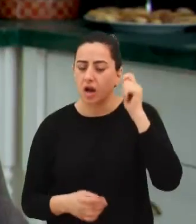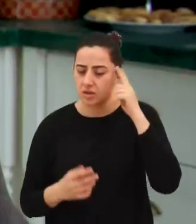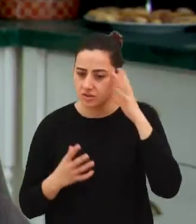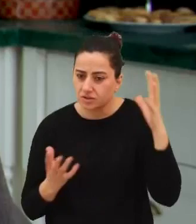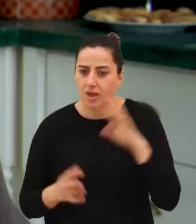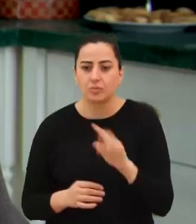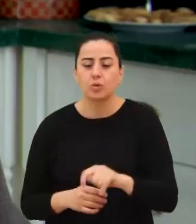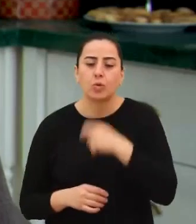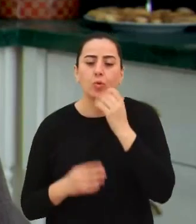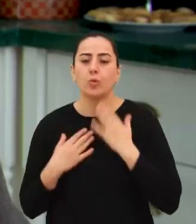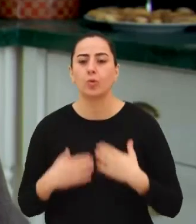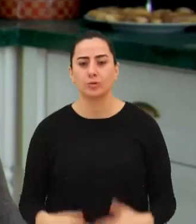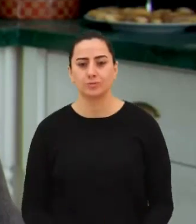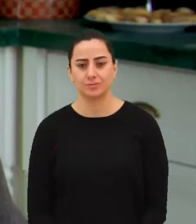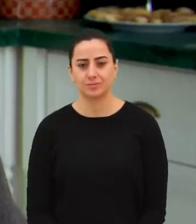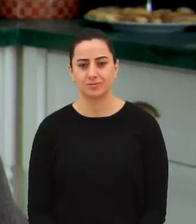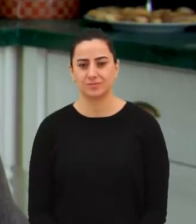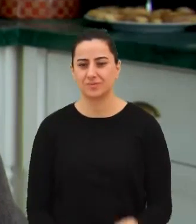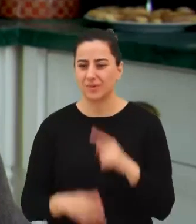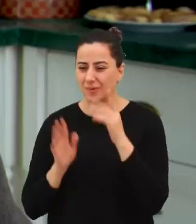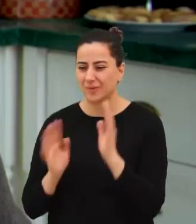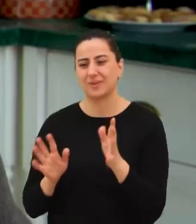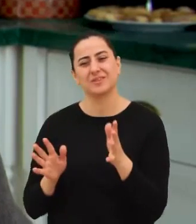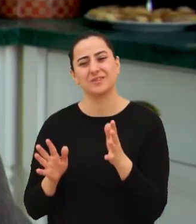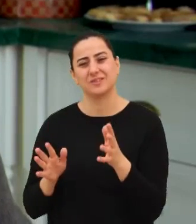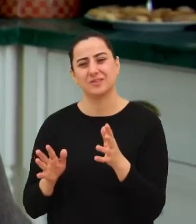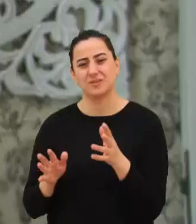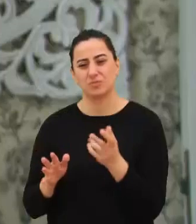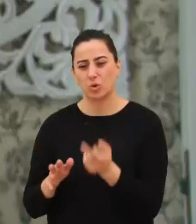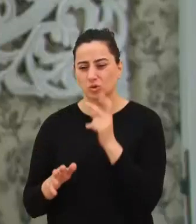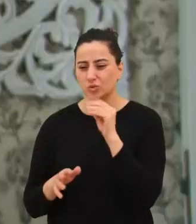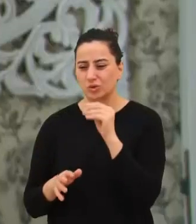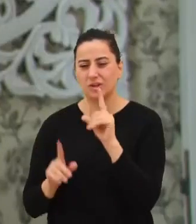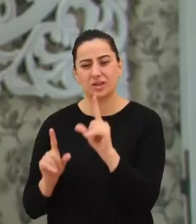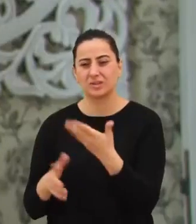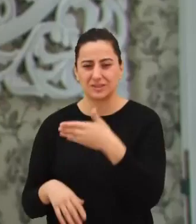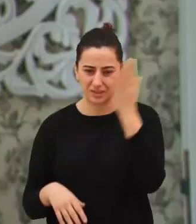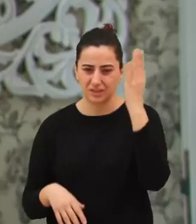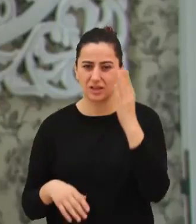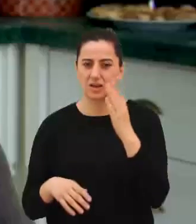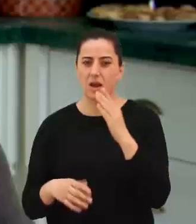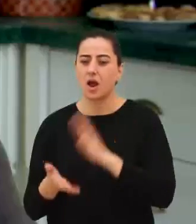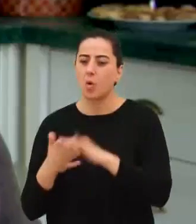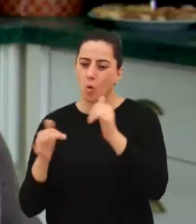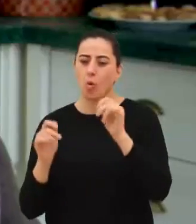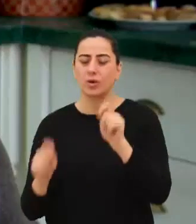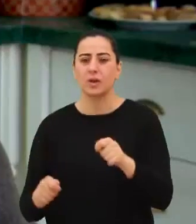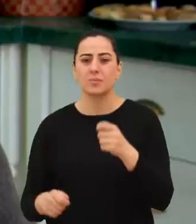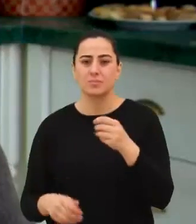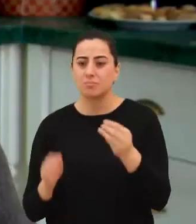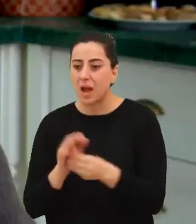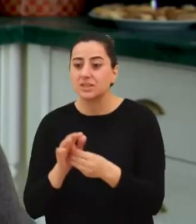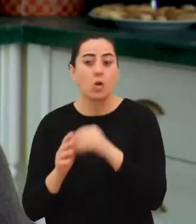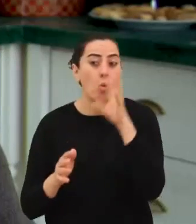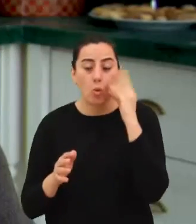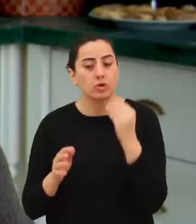zırıltısına. Şahane bak. Oğlum burada böyle ben boş boş çene çalacağına git akranlarını oyna. Biraz bahşiş bahşiş